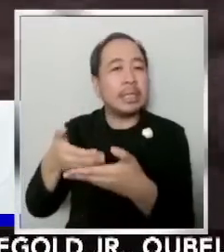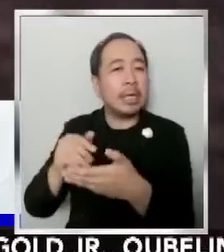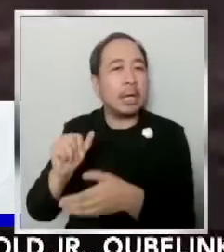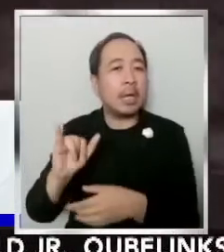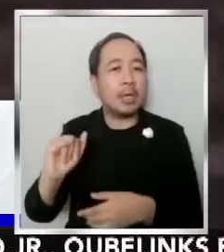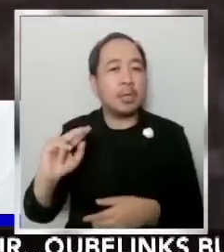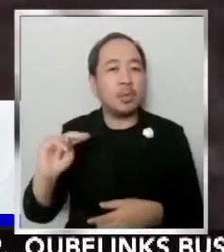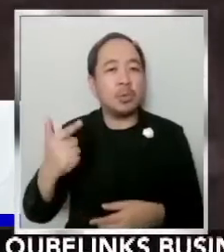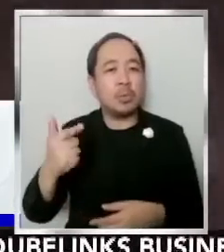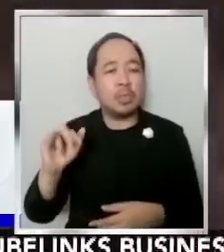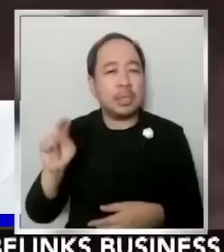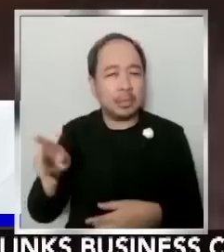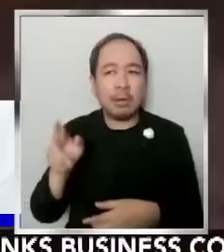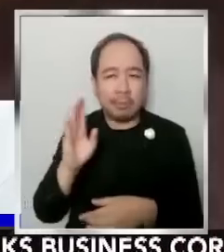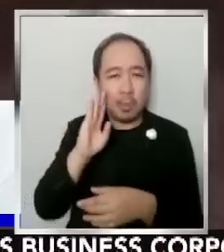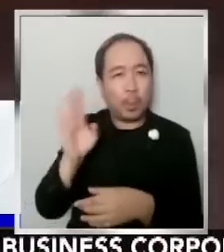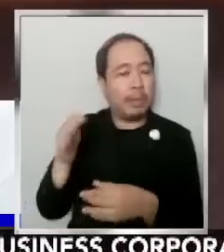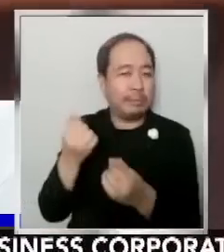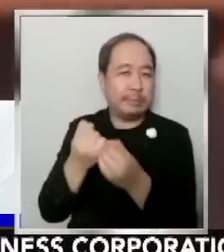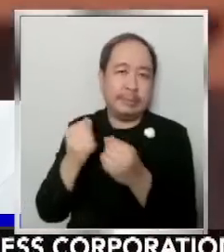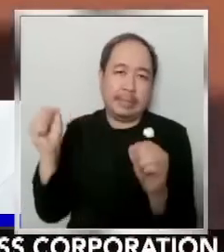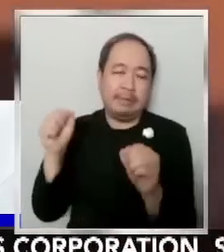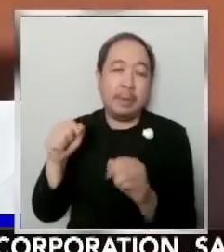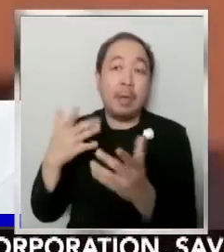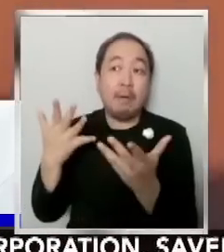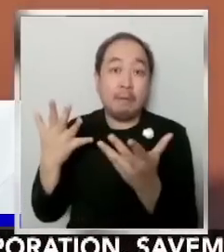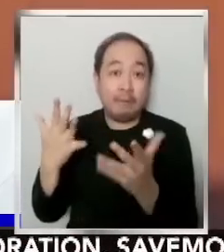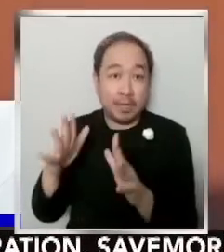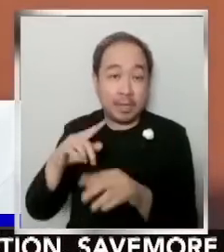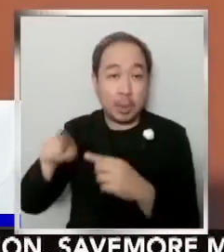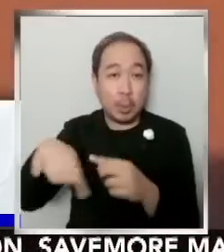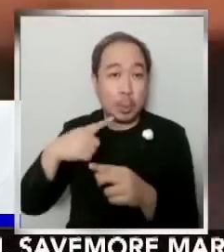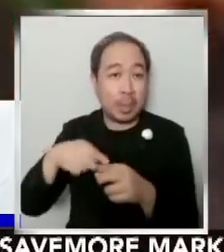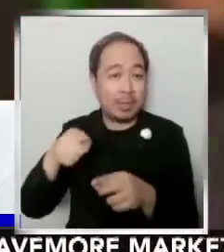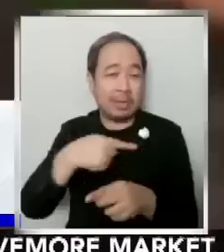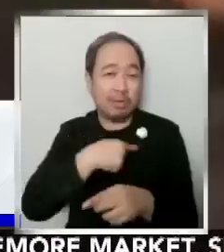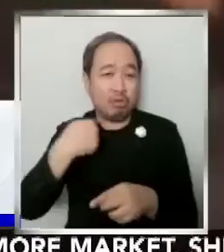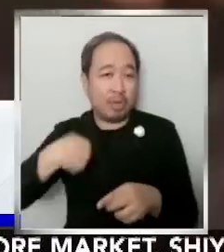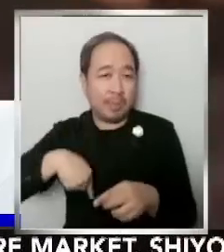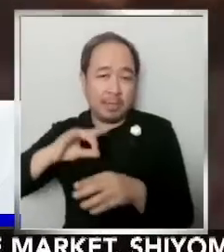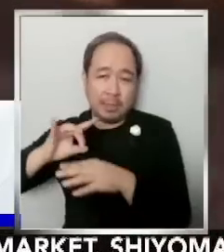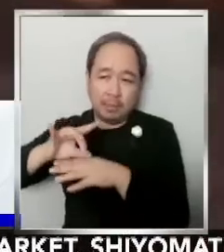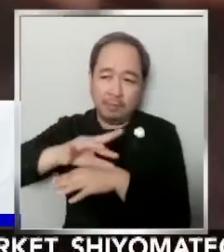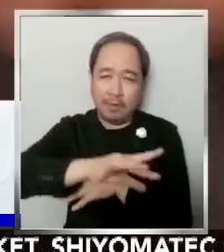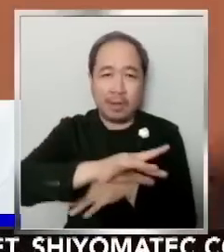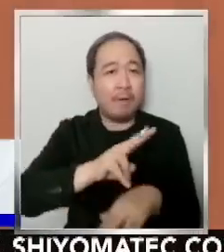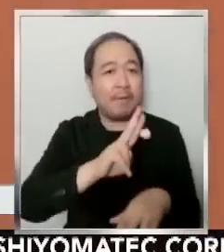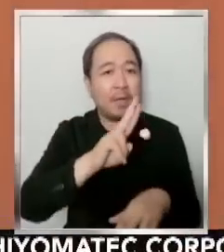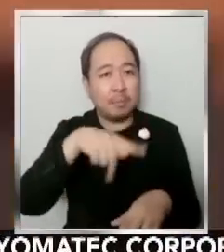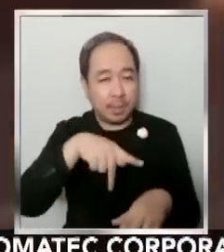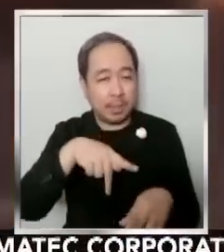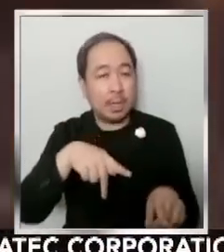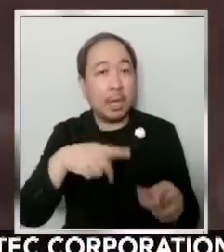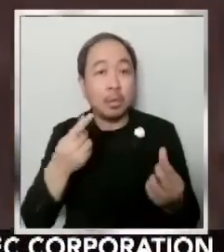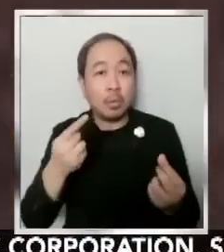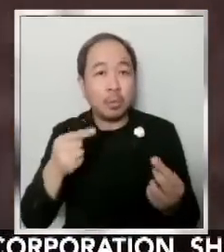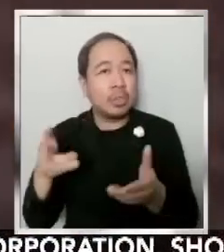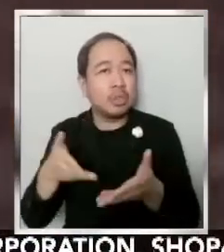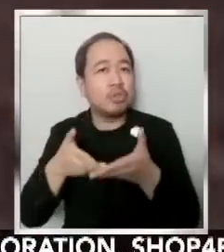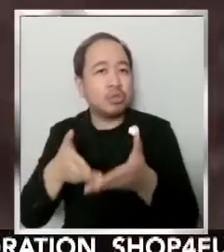resupply ship sa Ayungin Shoal. Pagkatapos daw tutukan ng laser ang BRP Malapascua, binuntutan pa sila ng China Coast